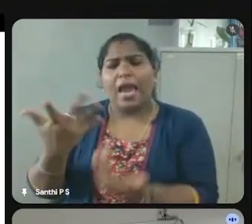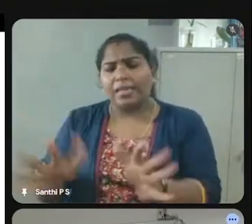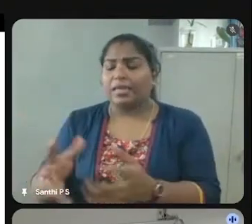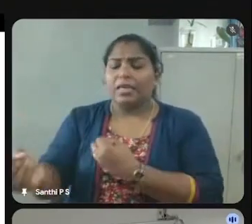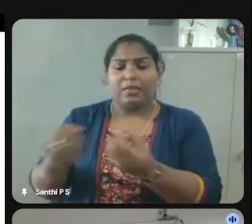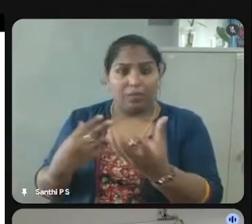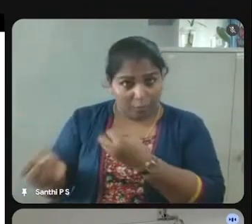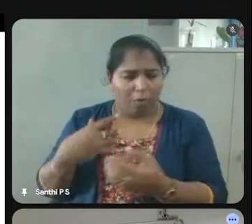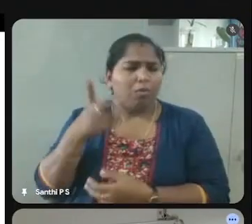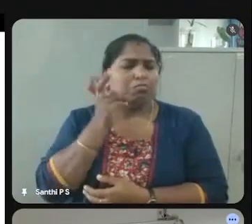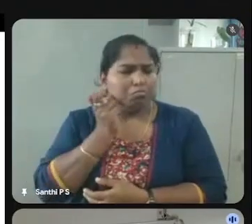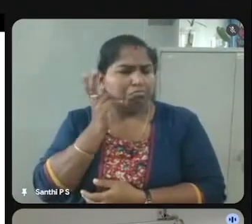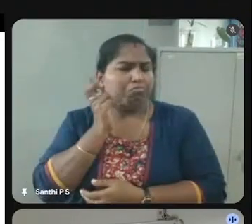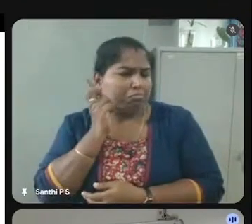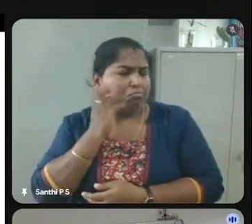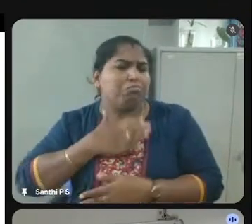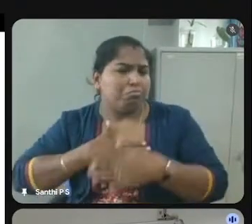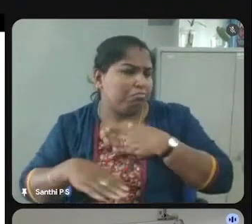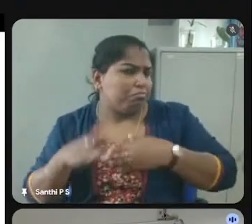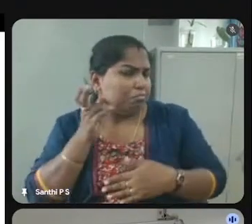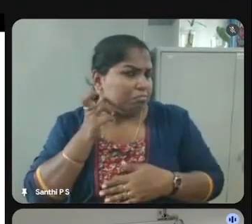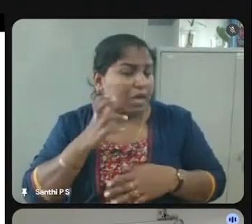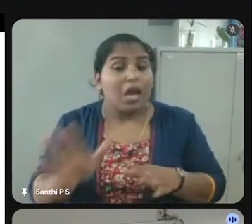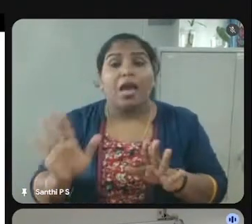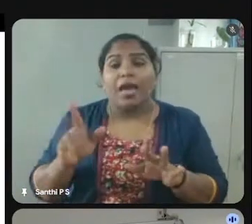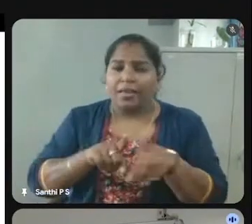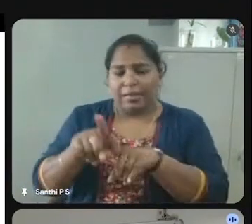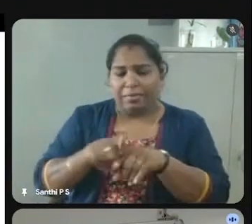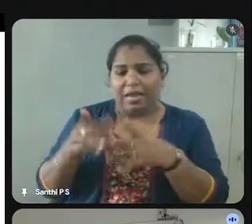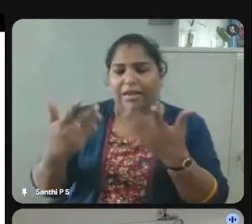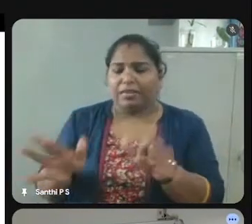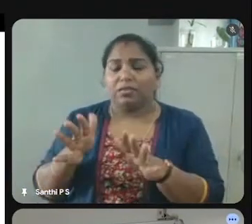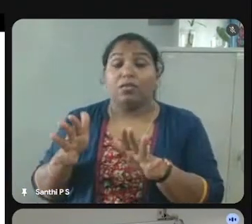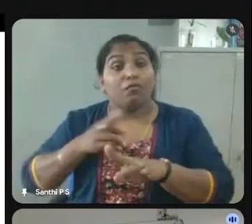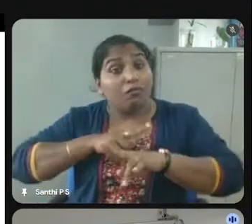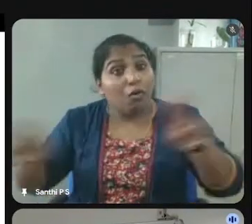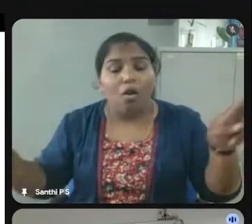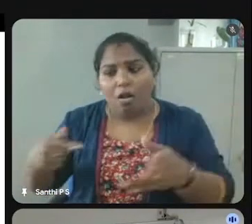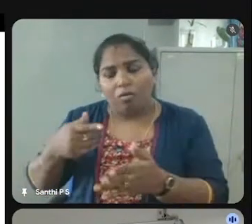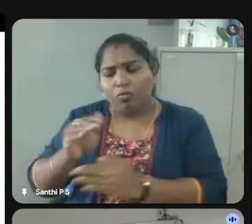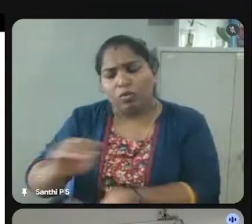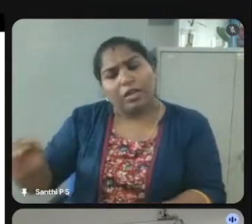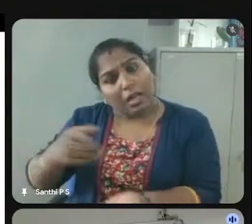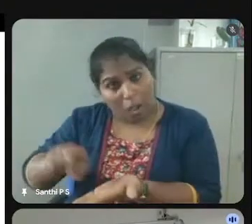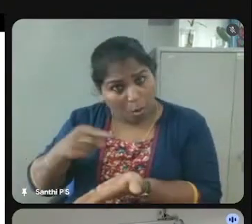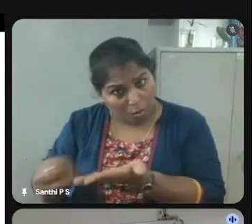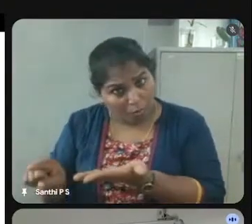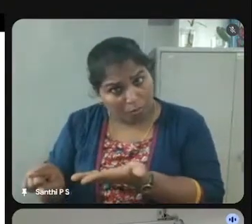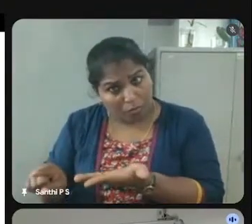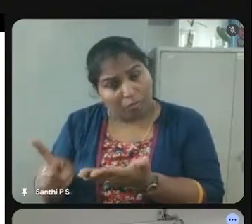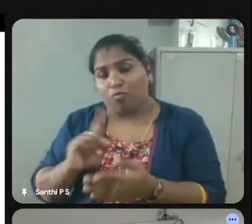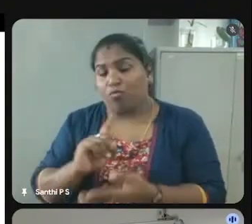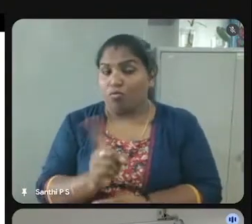ഉണ്ടാവുക എന്ന് പറഞ്ഞാല് കുട്ടിക്ക് അനുവദിച്ചു കൊടുക്കേണ്ട കാര്യങ്ങളെ അനുവദിച്ചു കൊടുക്കാം, പക്ഷെ നമുക്ക് ചെയ്തു കൊടുക്കാൻ പറ്റാത്ത കുറച്ച് കാര്യങ്ങൾ